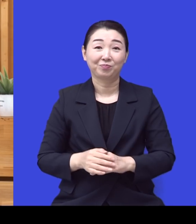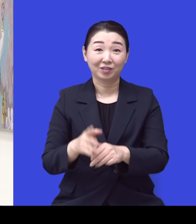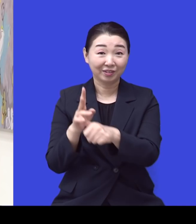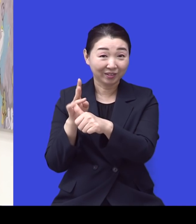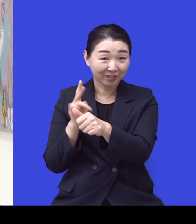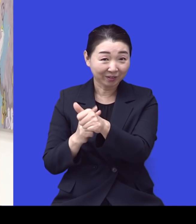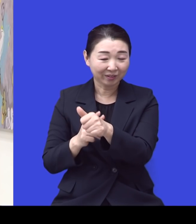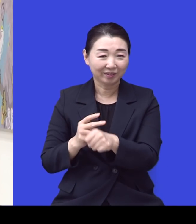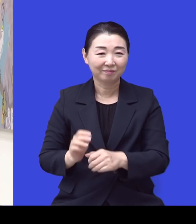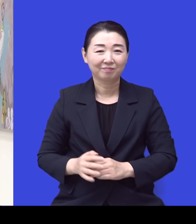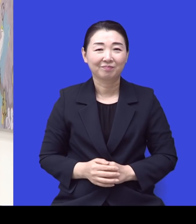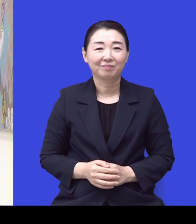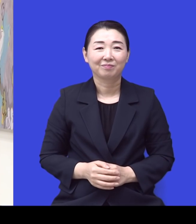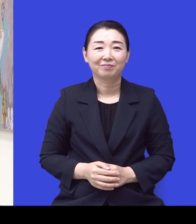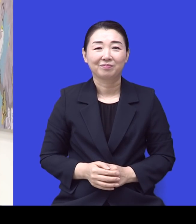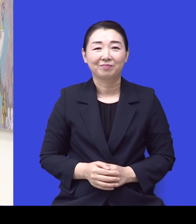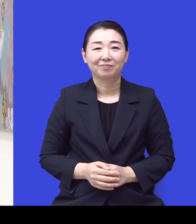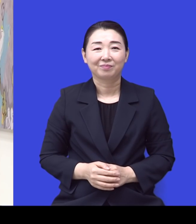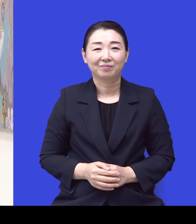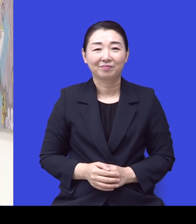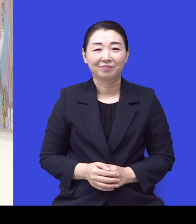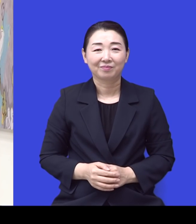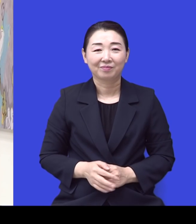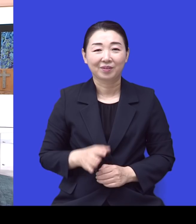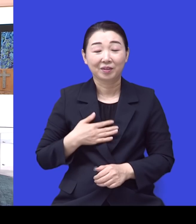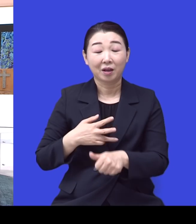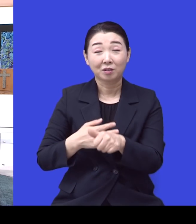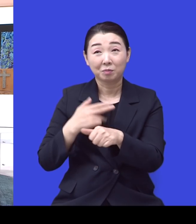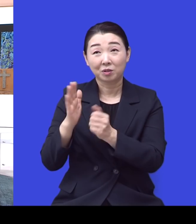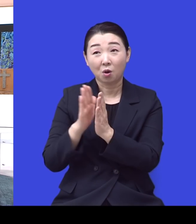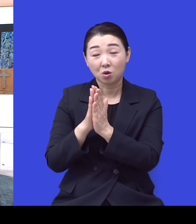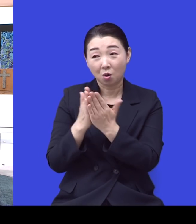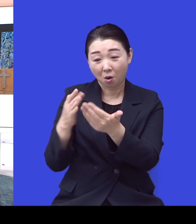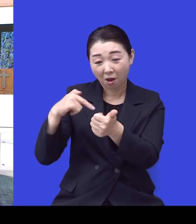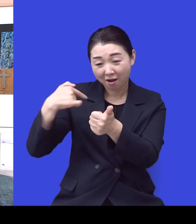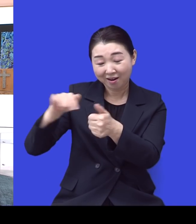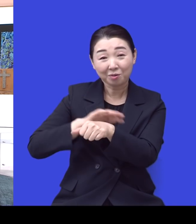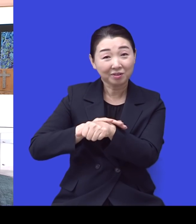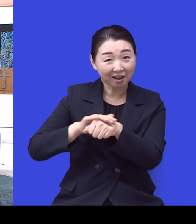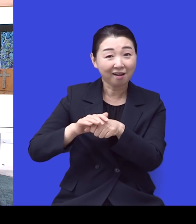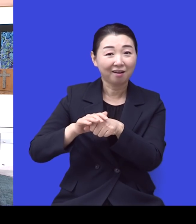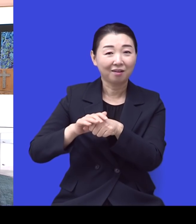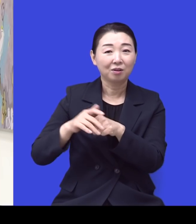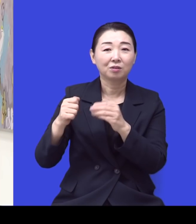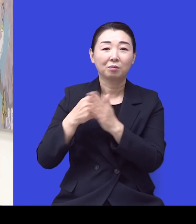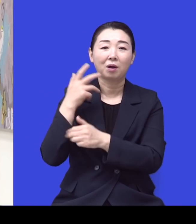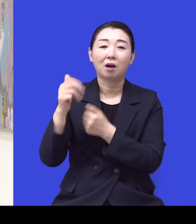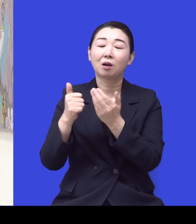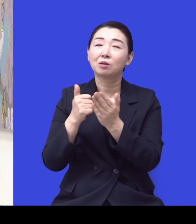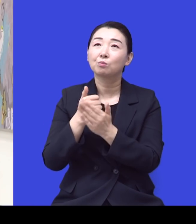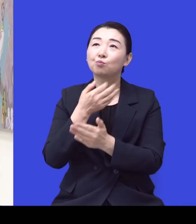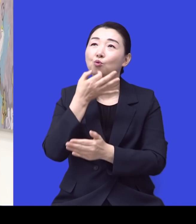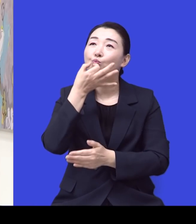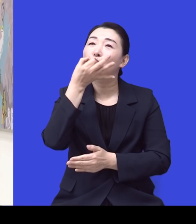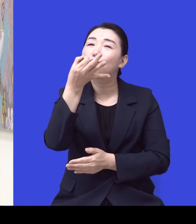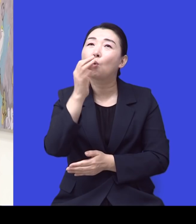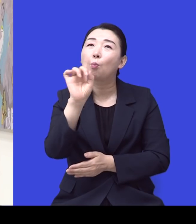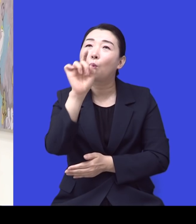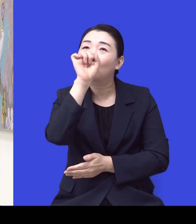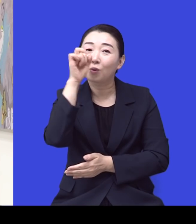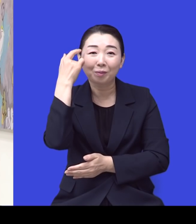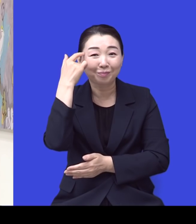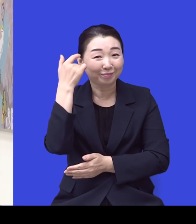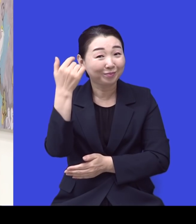선생님이 제가 이제 선생님한테 너무 성경을 잘 가르쳐 주시니까 예. 그 하나님을 뭐라고 부르면